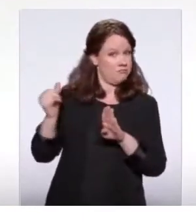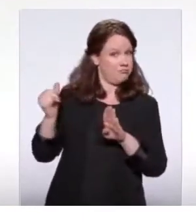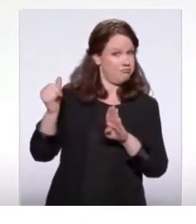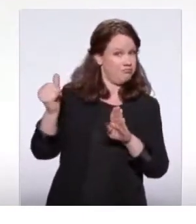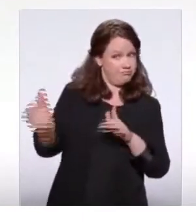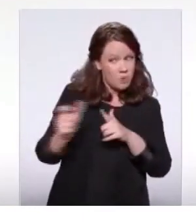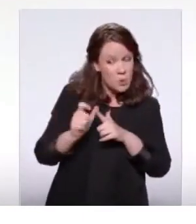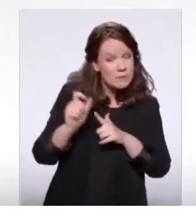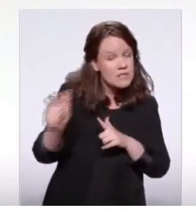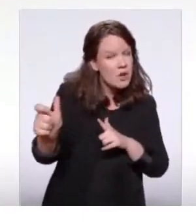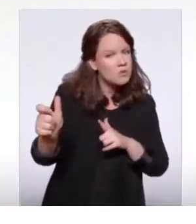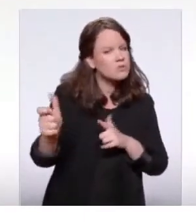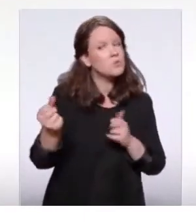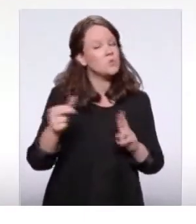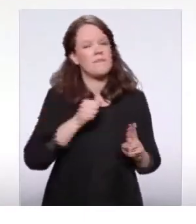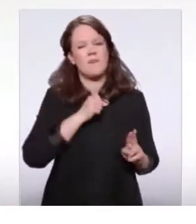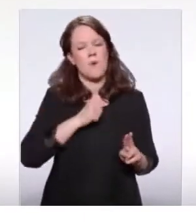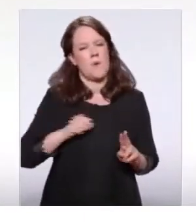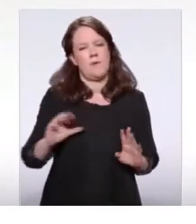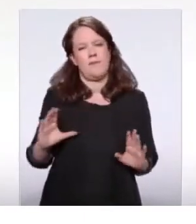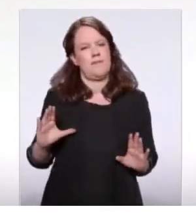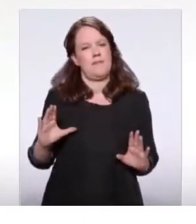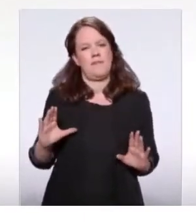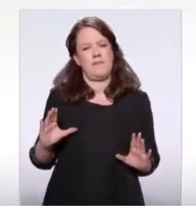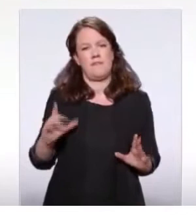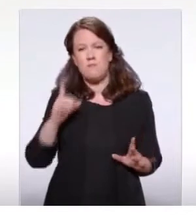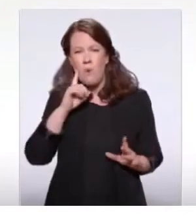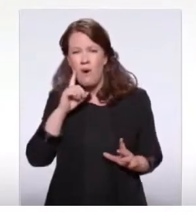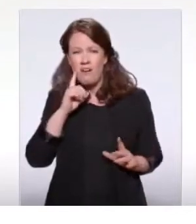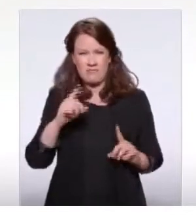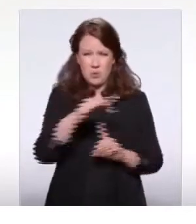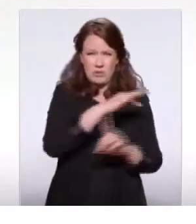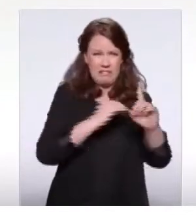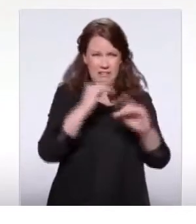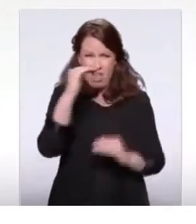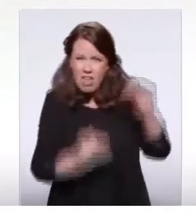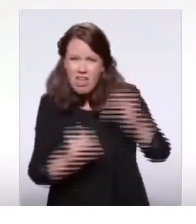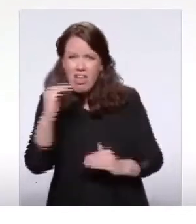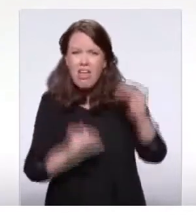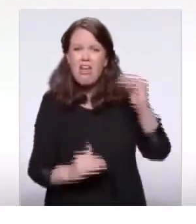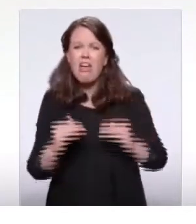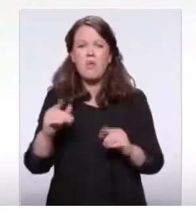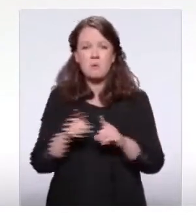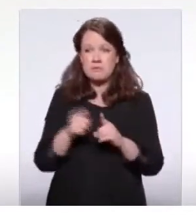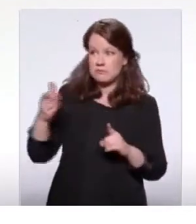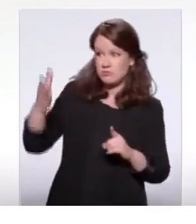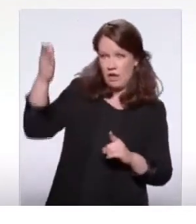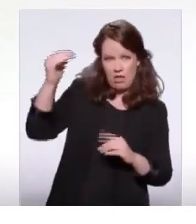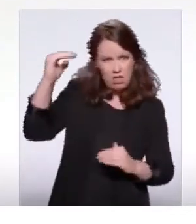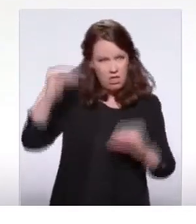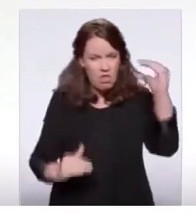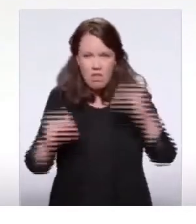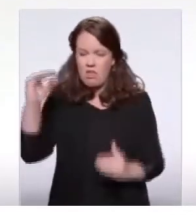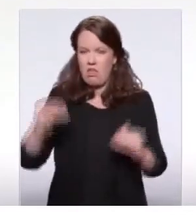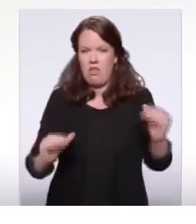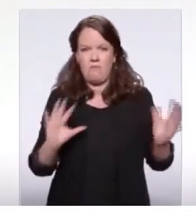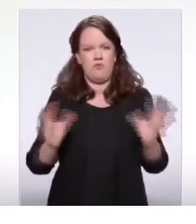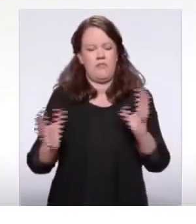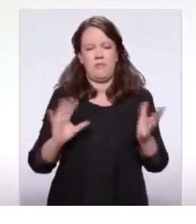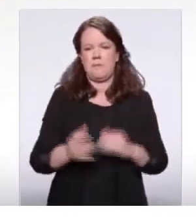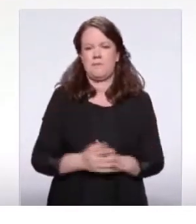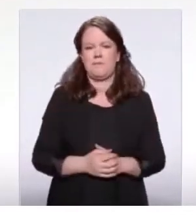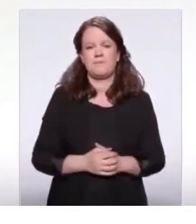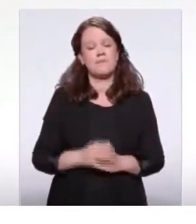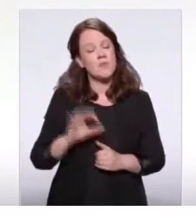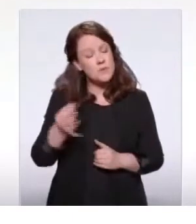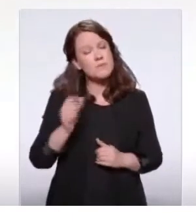des écoles qui renforce les inégalités sociales comme les inégalités de destin. Alors oui, le virus circule dans les